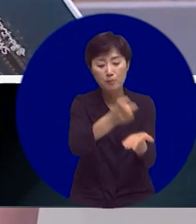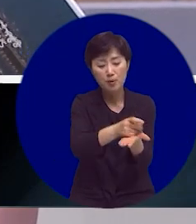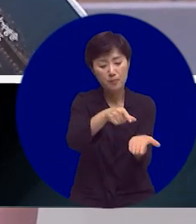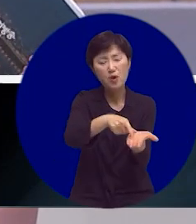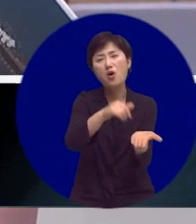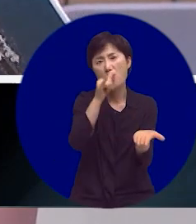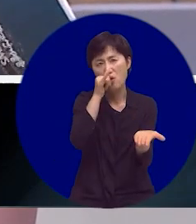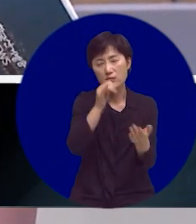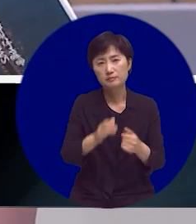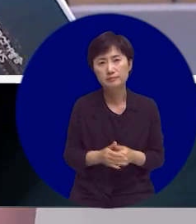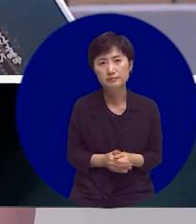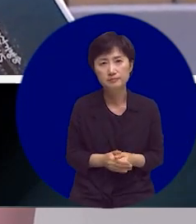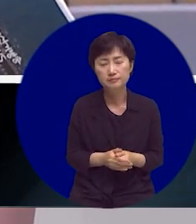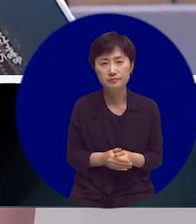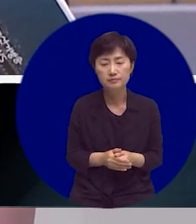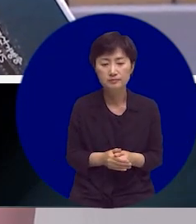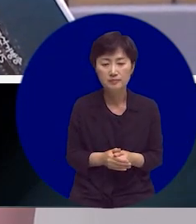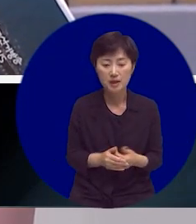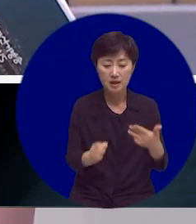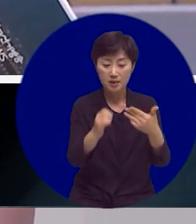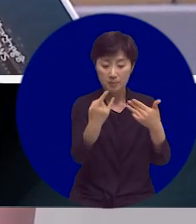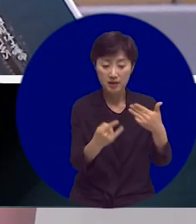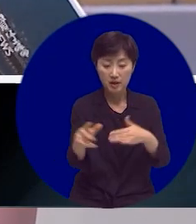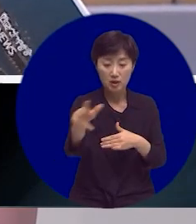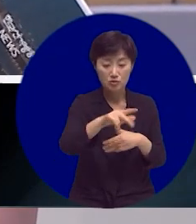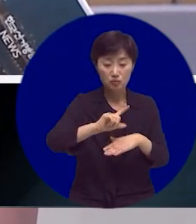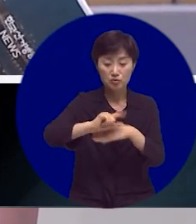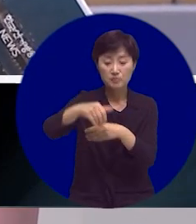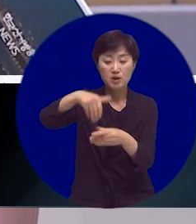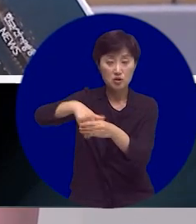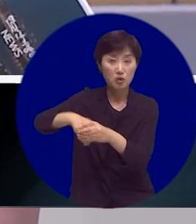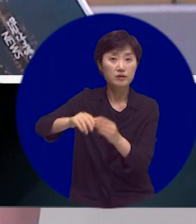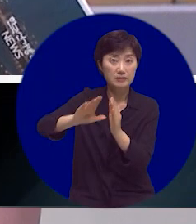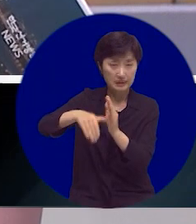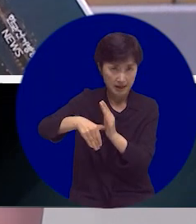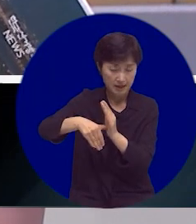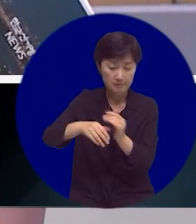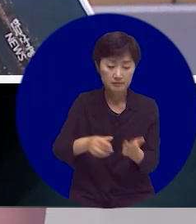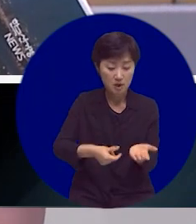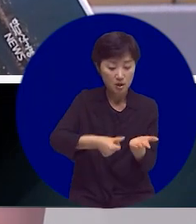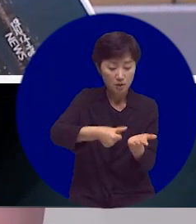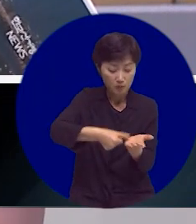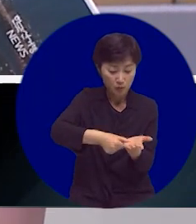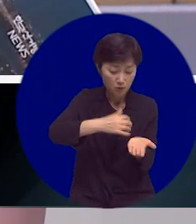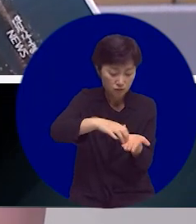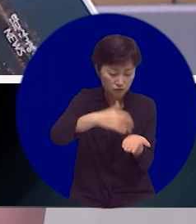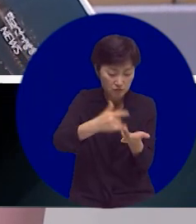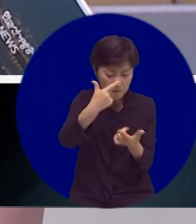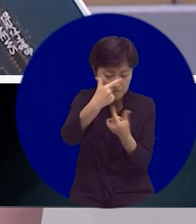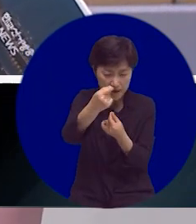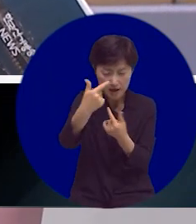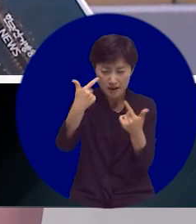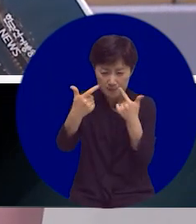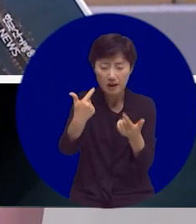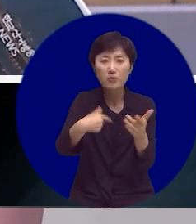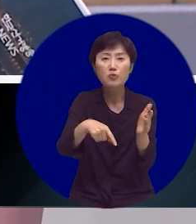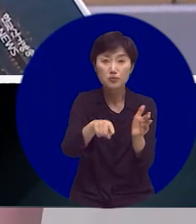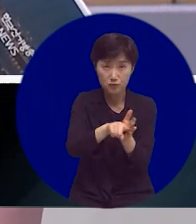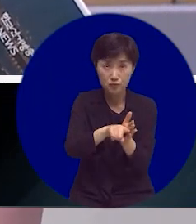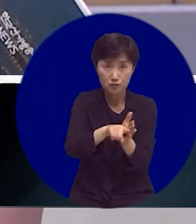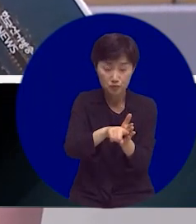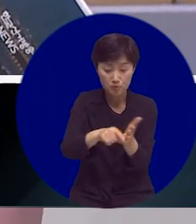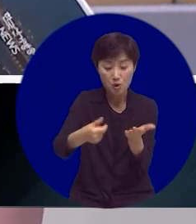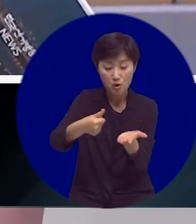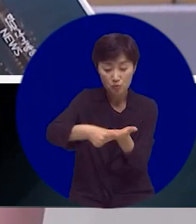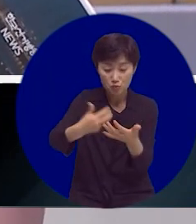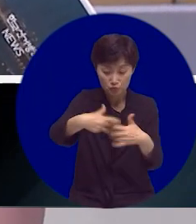규정하고 있습니다. 선거관리위원회는 제8회 전국 동시지방선거에서 정확하고 안정적으로 개표를 관리하기 위해 투표지